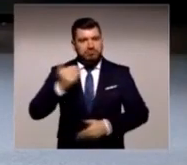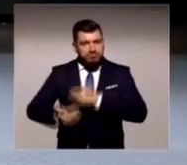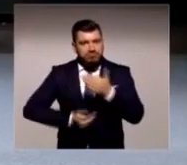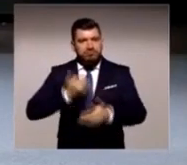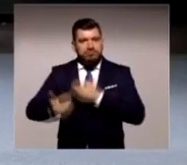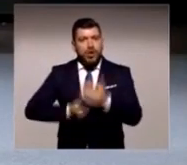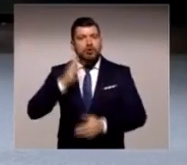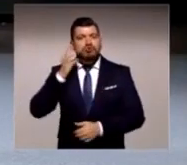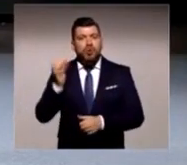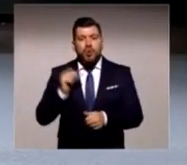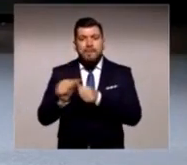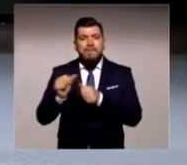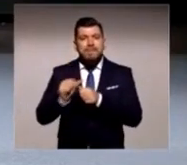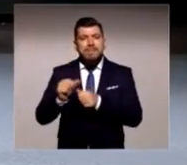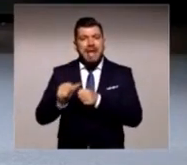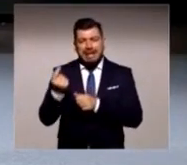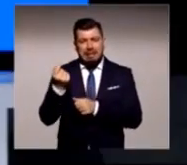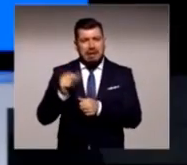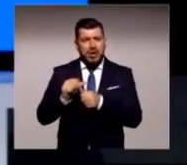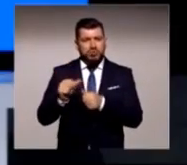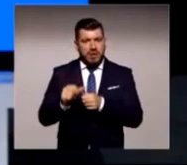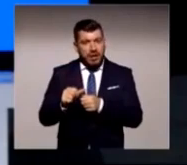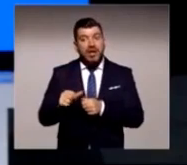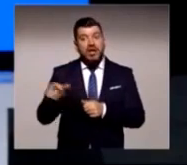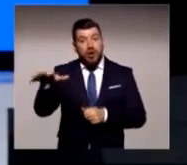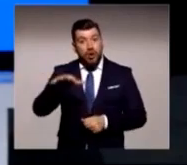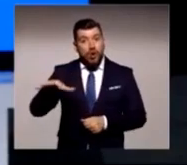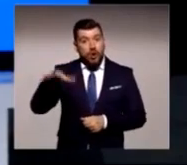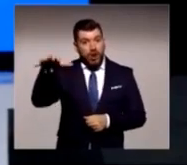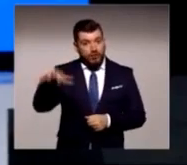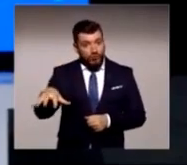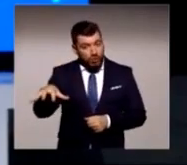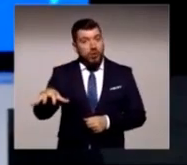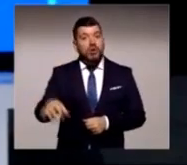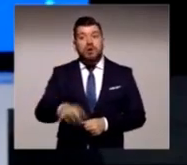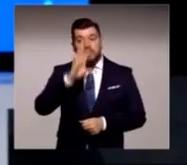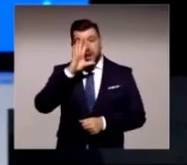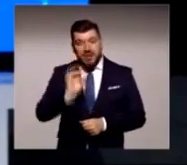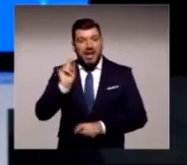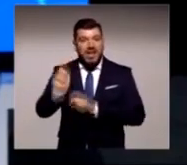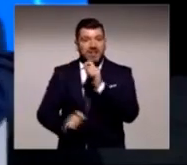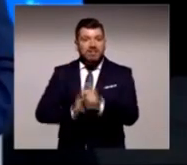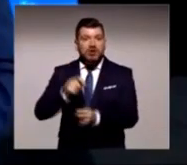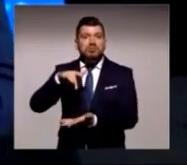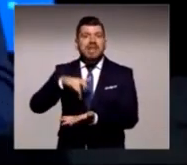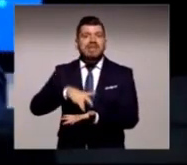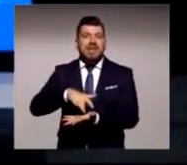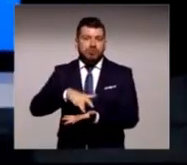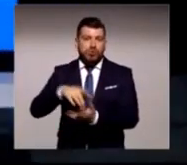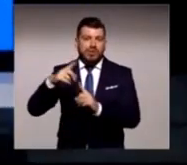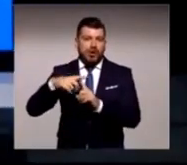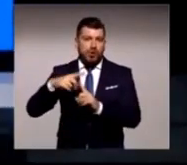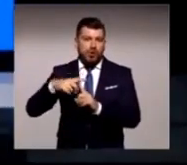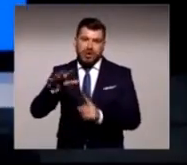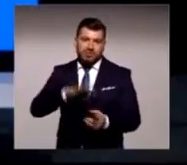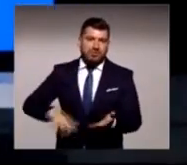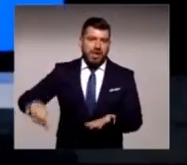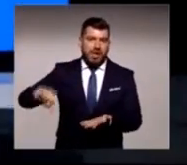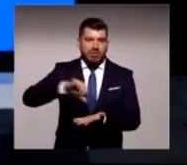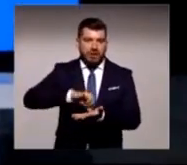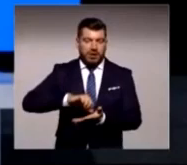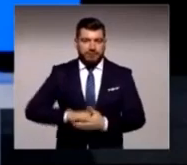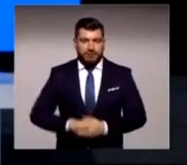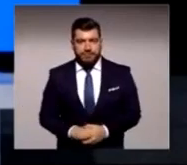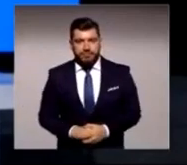μήνες, στο χώρο της πρώην Χροπή, να υπάρχει το πρώτο πραγματικό μεγάλο κέντρο έρευνας και τεχνολογίας στην Αθήνα. Δεν